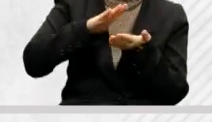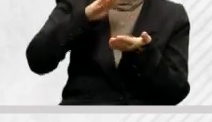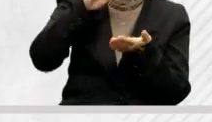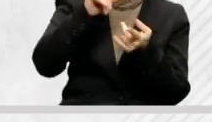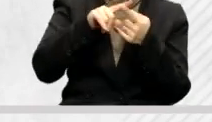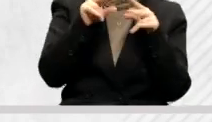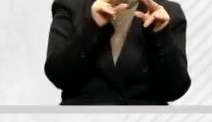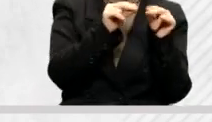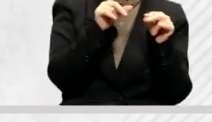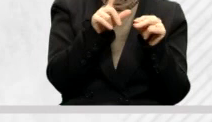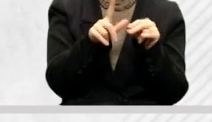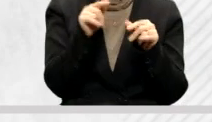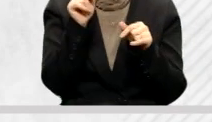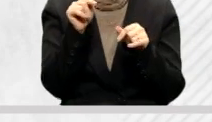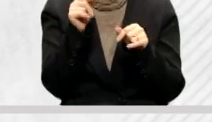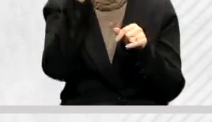bir şekilde anlatayım.